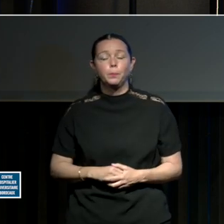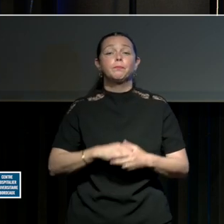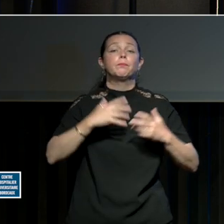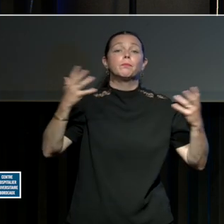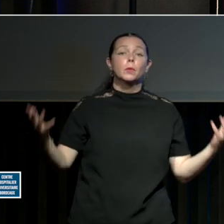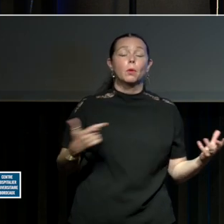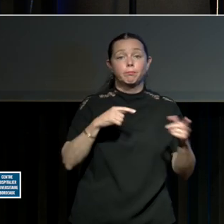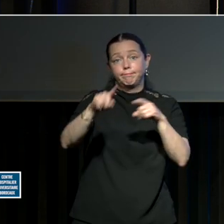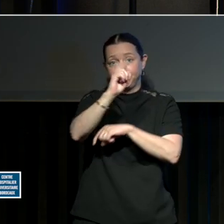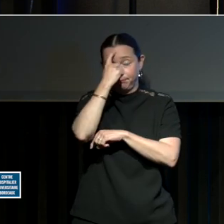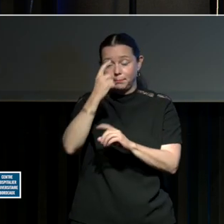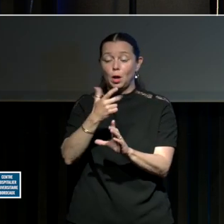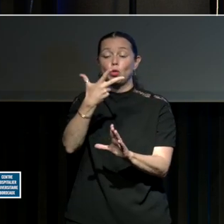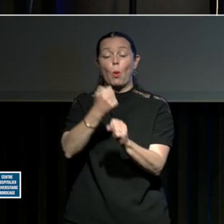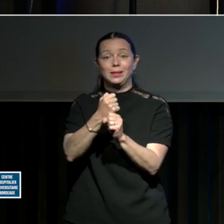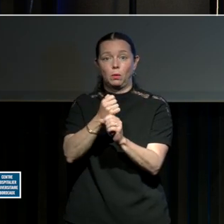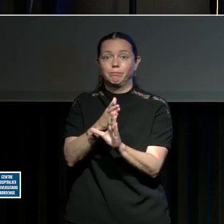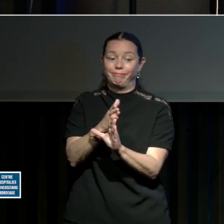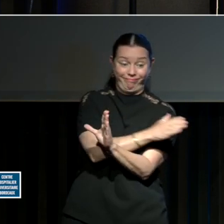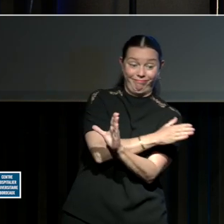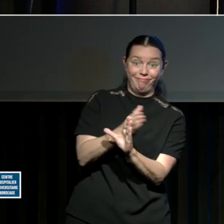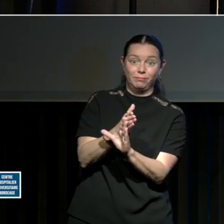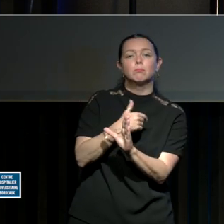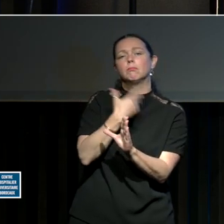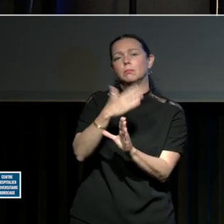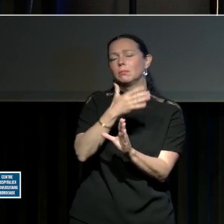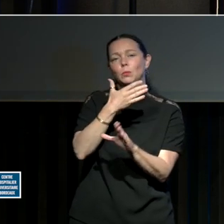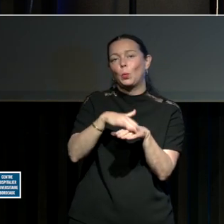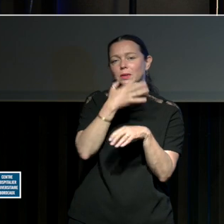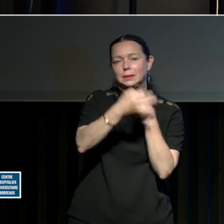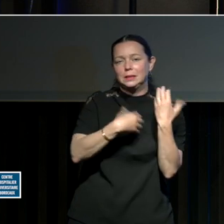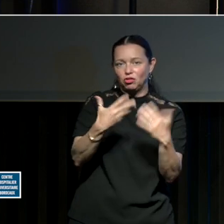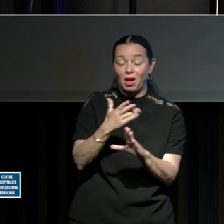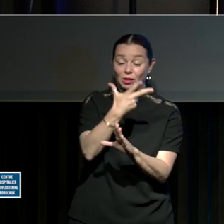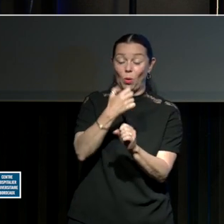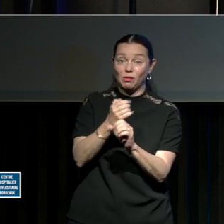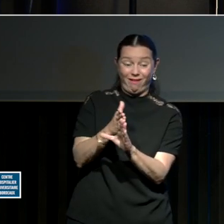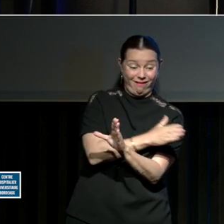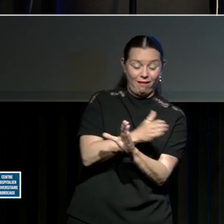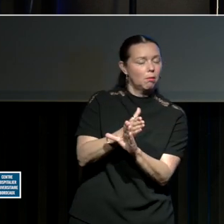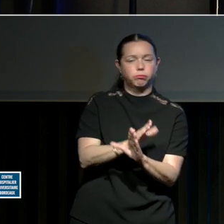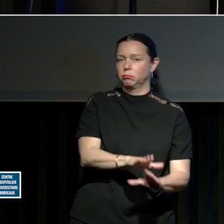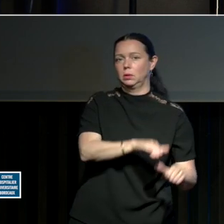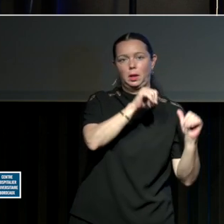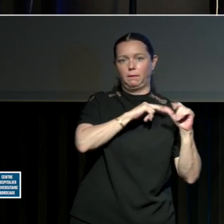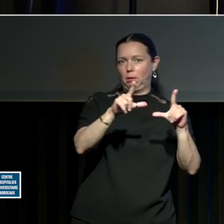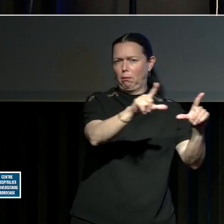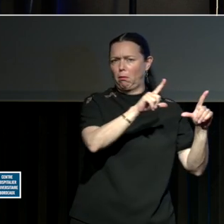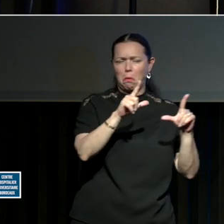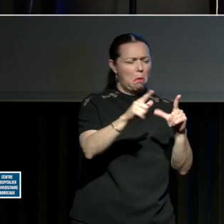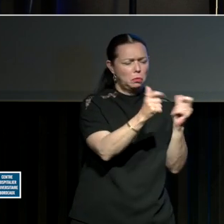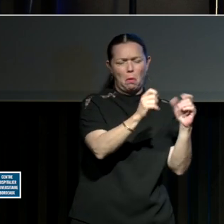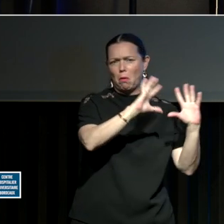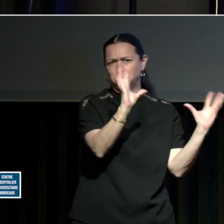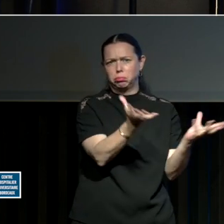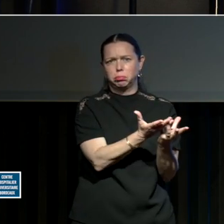c'est que finalement, avant 3 ans, pour les raisons que l'on a déjà évoquées, il faut éviter les écrans, et